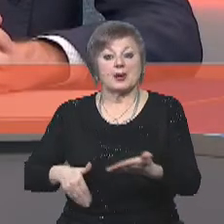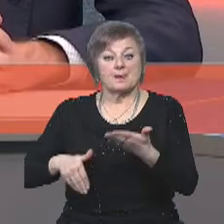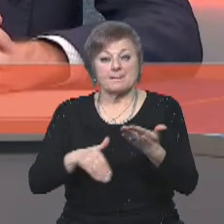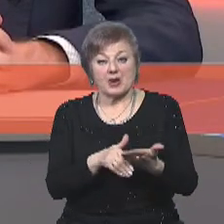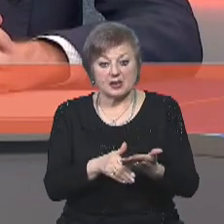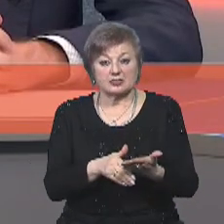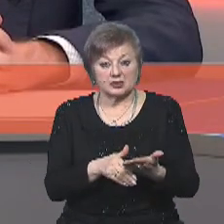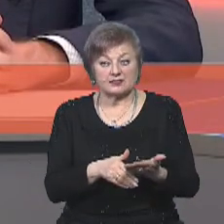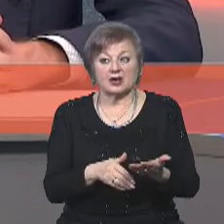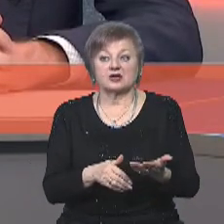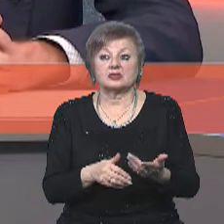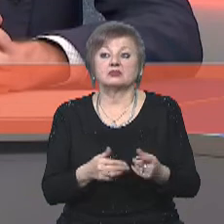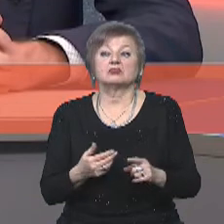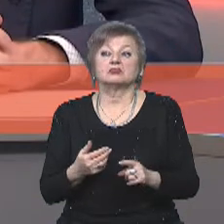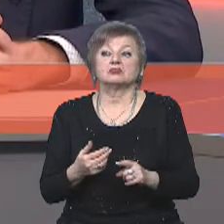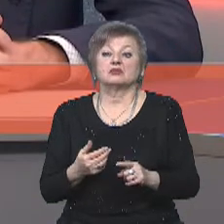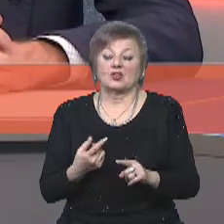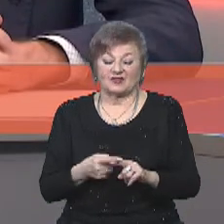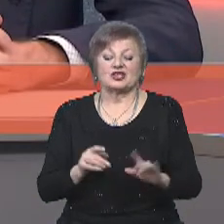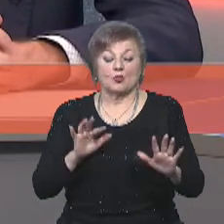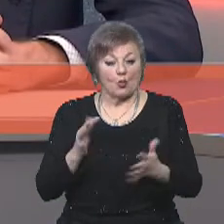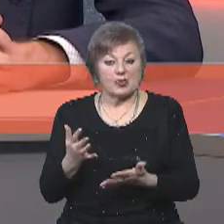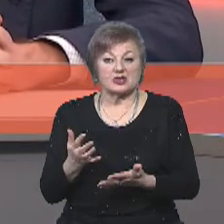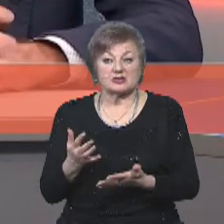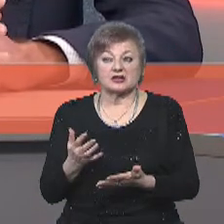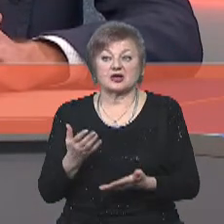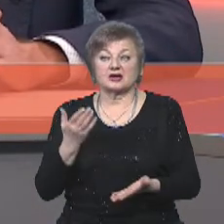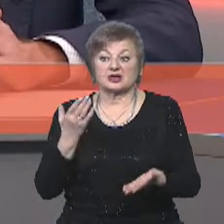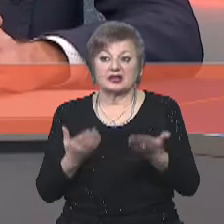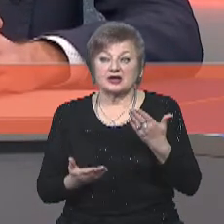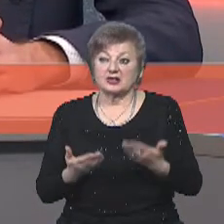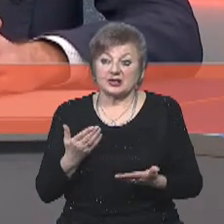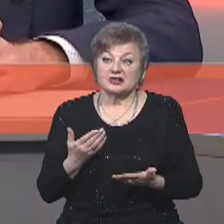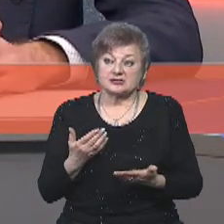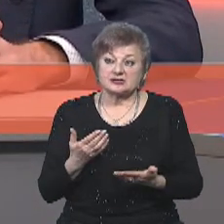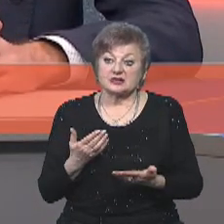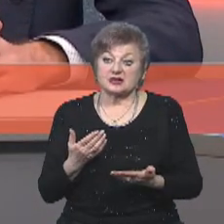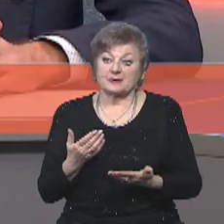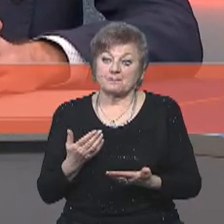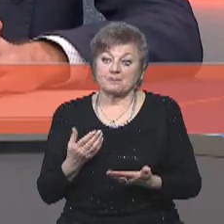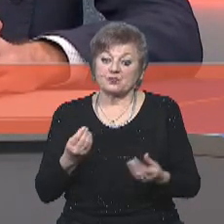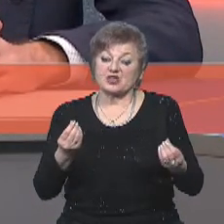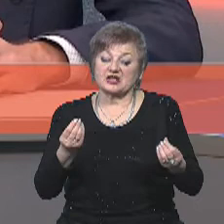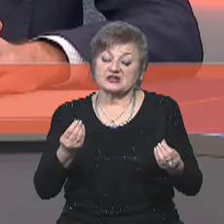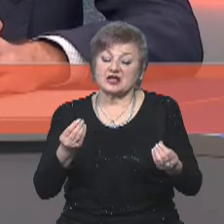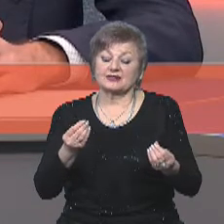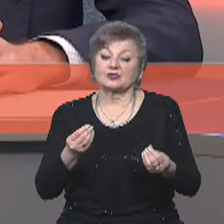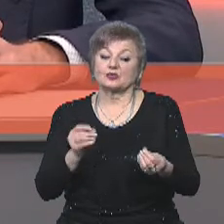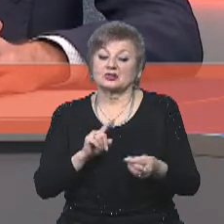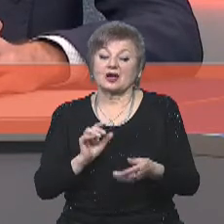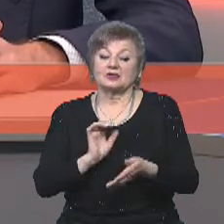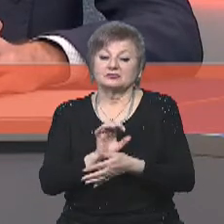городским тепловым сетям вот в этих моментах, когда, смотрите, Александр Сергеевич сказал о том, что цену на